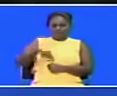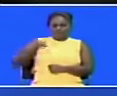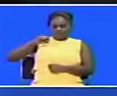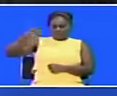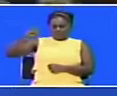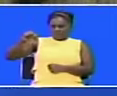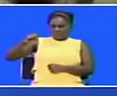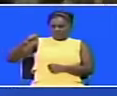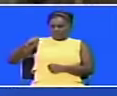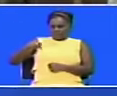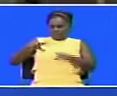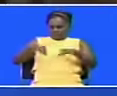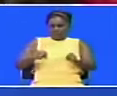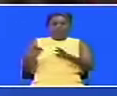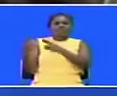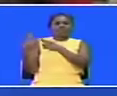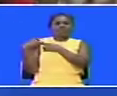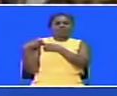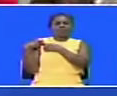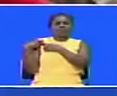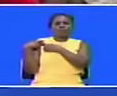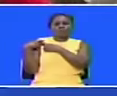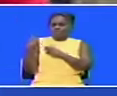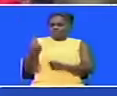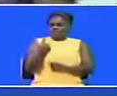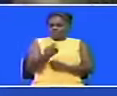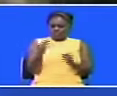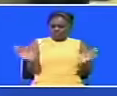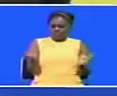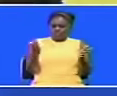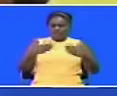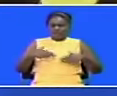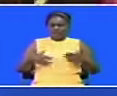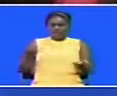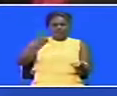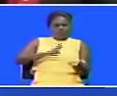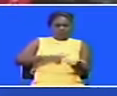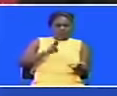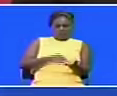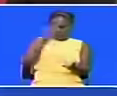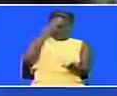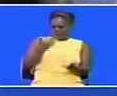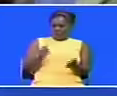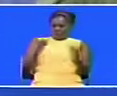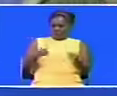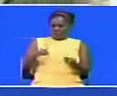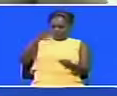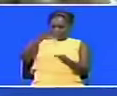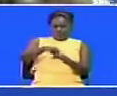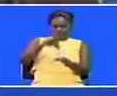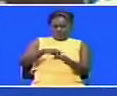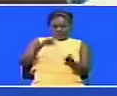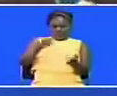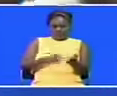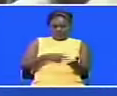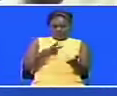tayari wamejitwika jukumu hilo, kila mmoja akiwahamasisha wafuasi wake kujisajili, ikizingatiwa kuwa huenda uchaguzi ukashindwa